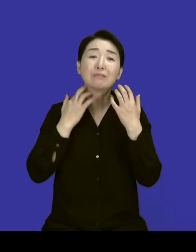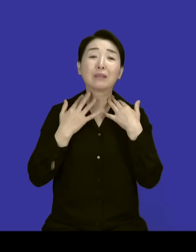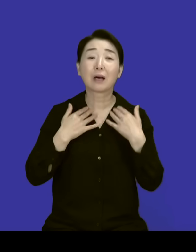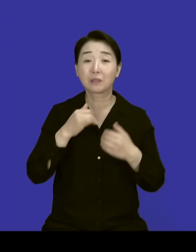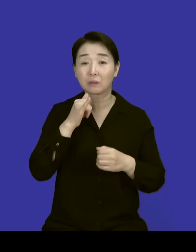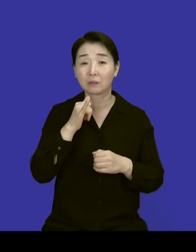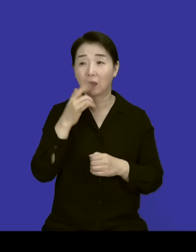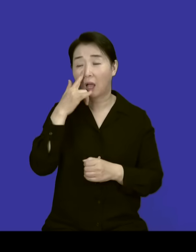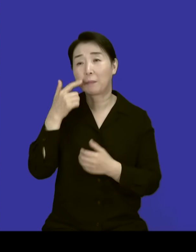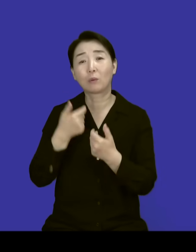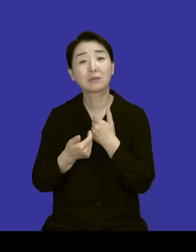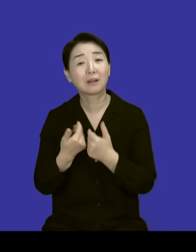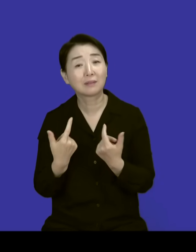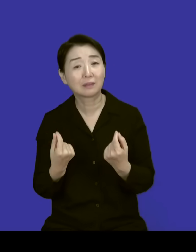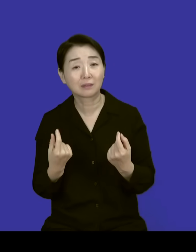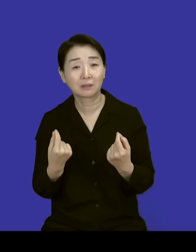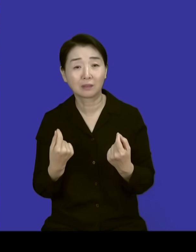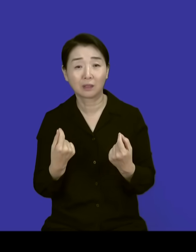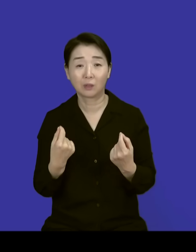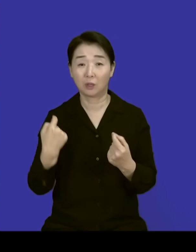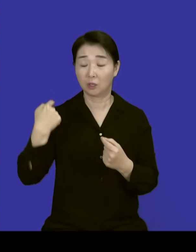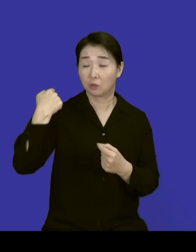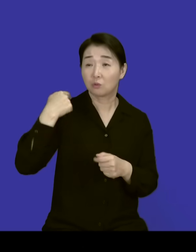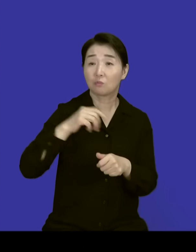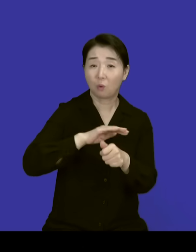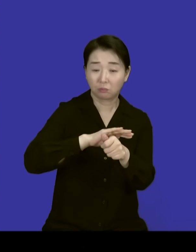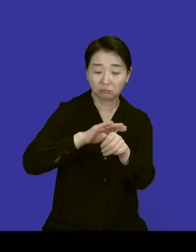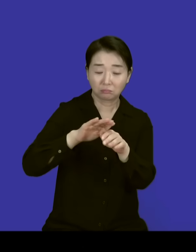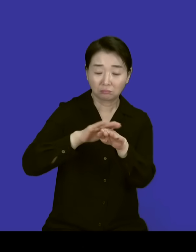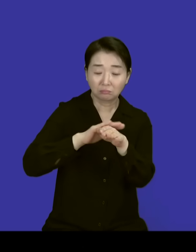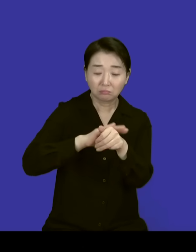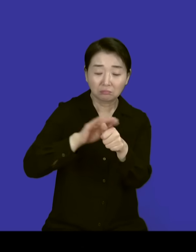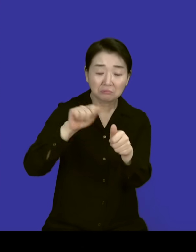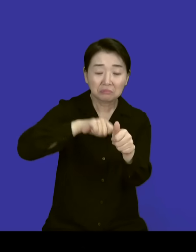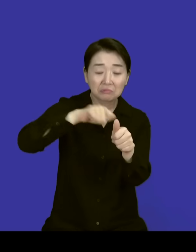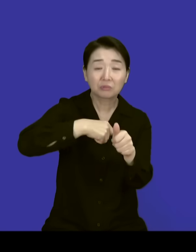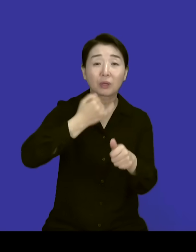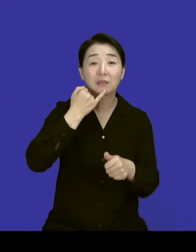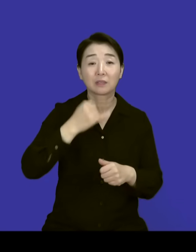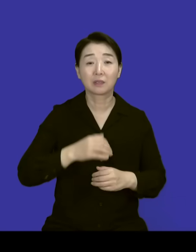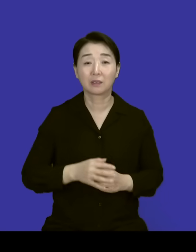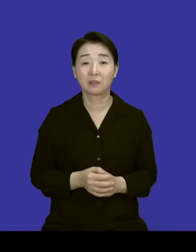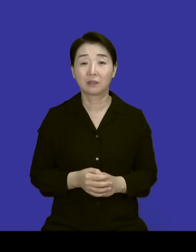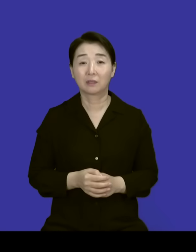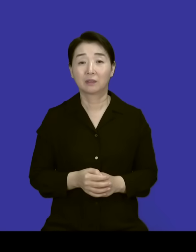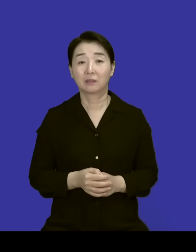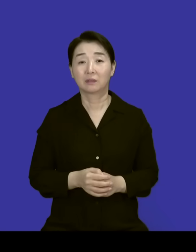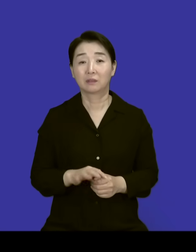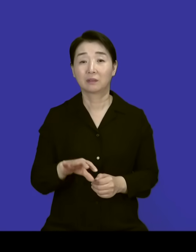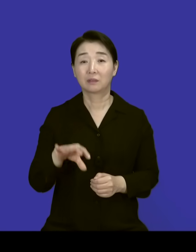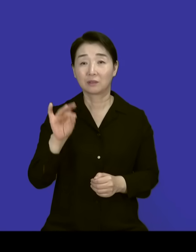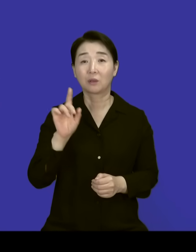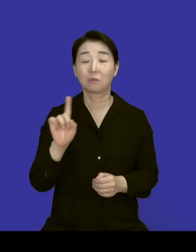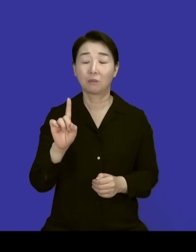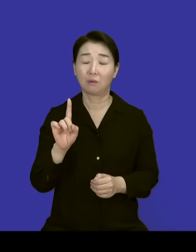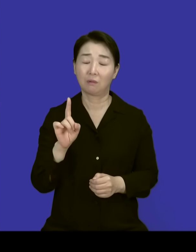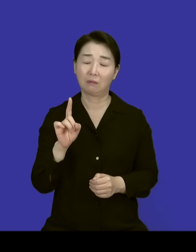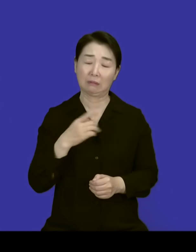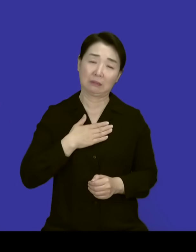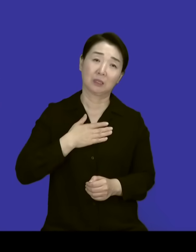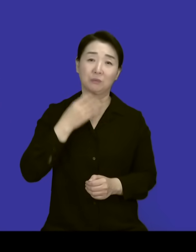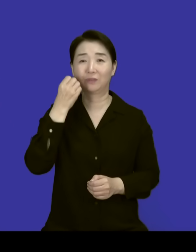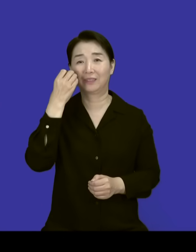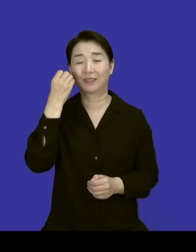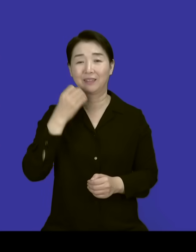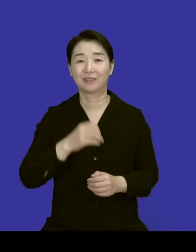자연적으로. 어색하실 텐데. 예, 근데 뭐 그럼 등목만 해주셔도 등목이라도 괜찮아요. 하시면 이렇게 털어놓고 해. 예. 근데 그거 되게 처음에 묘해요. 묘해요.